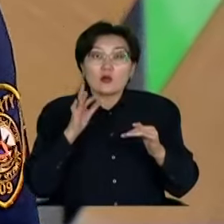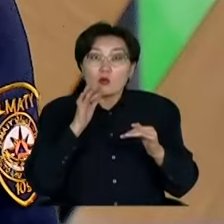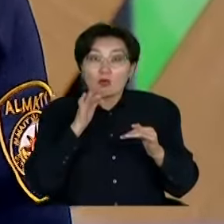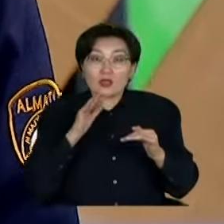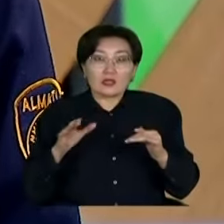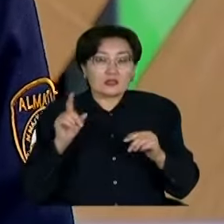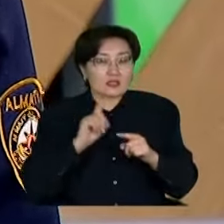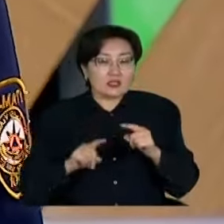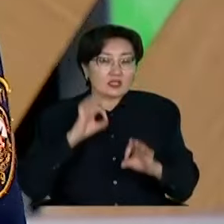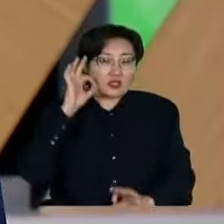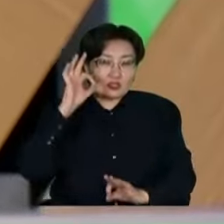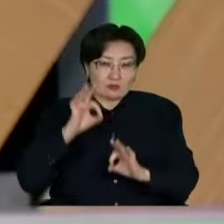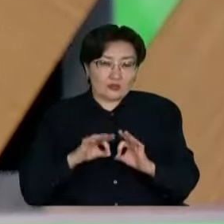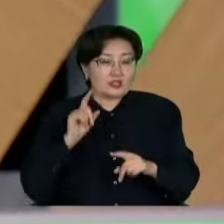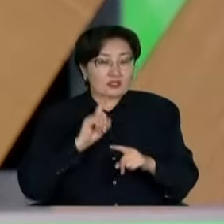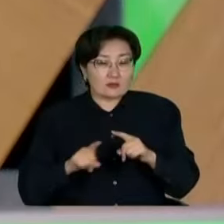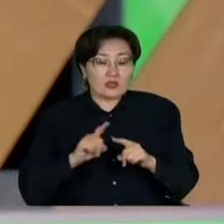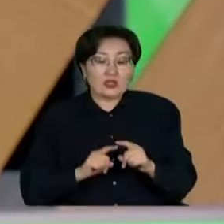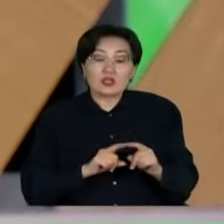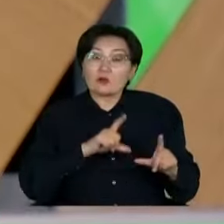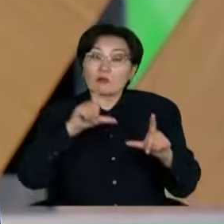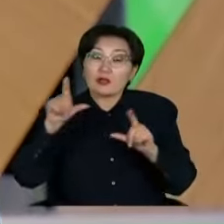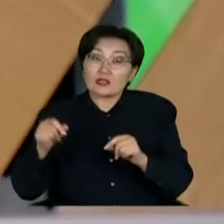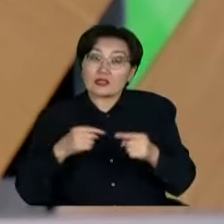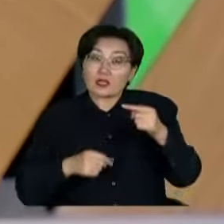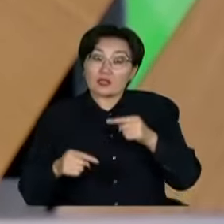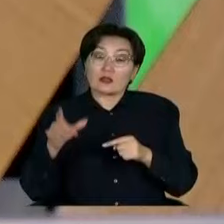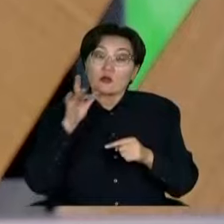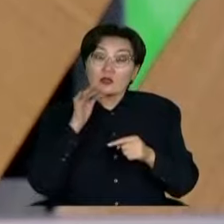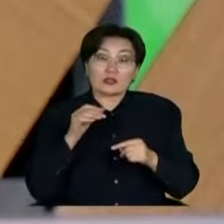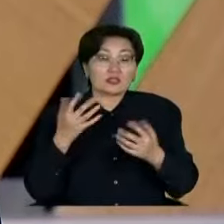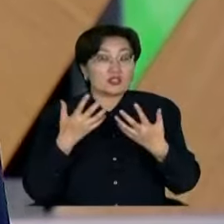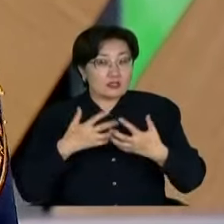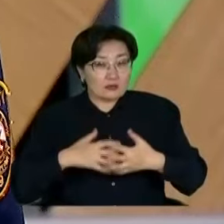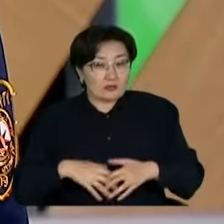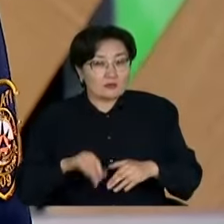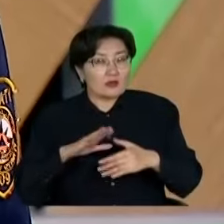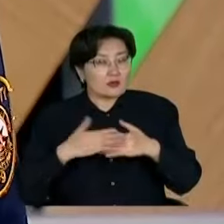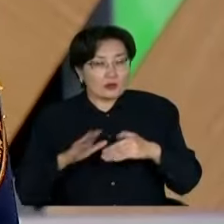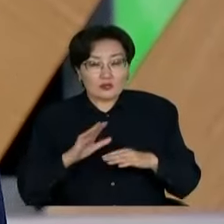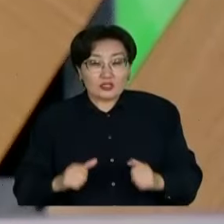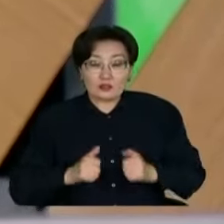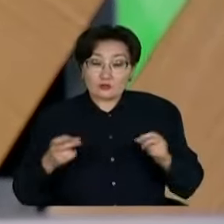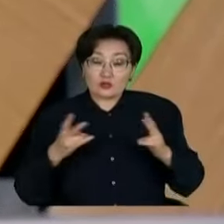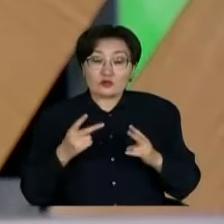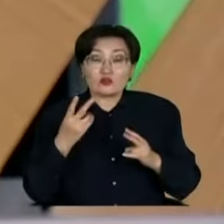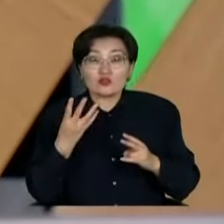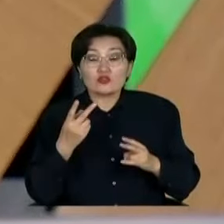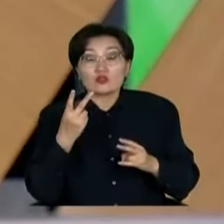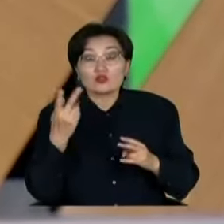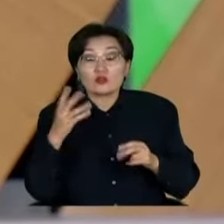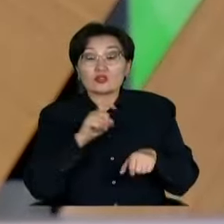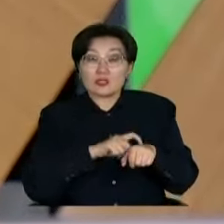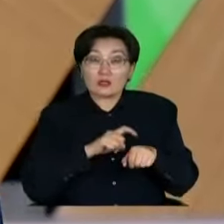үшін шығатын түсетін уақытты шамамен есептеп, кеш қалмауға тырысамыз. Уже қазір 3-4-терде кеш